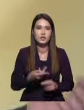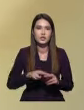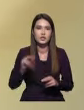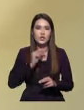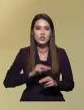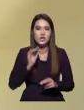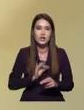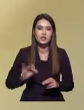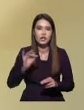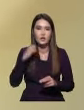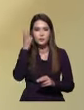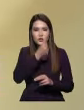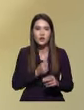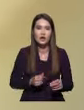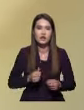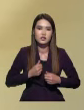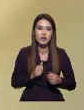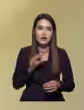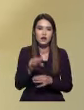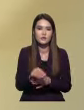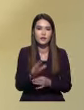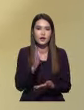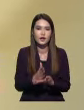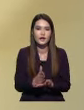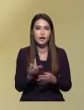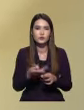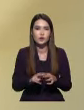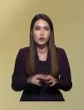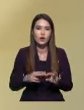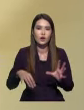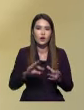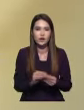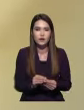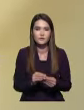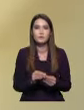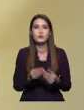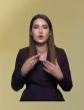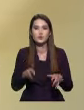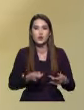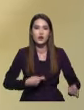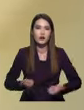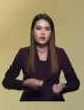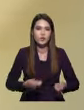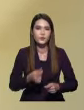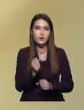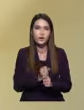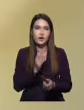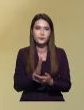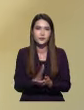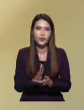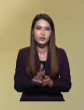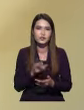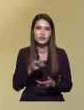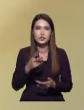бүгін әке осында сыйға тартқан Ыдырыс Көшкінов 30-шы жылдары осы Ақтөбе облыстық атқару комитетінің төрағасы болып 2 жыл